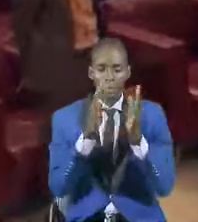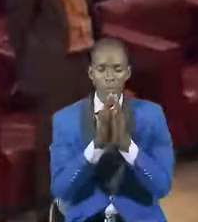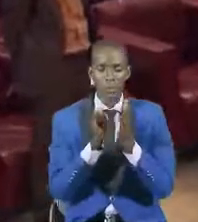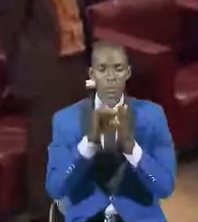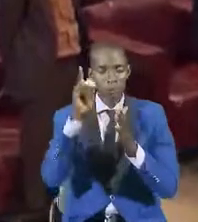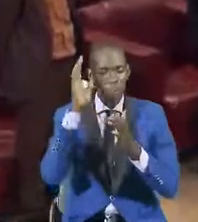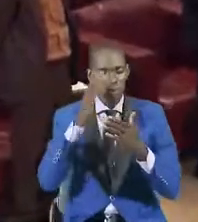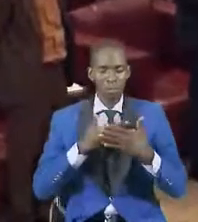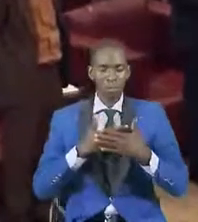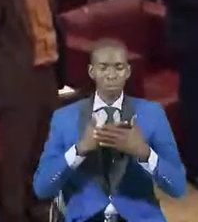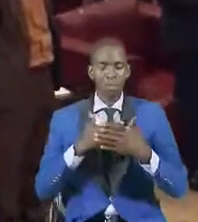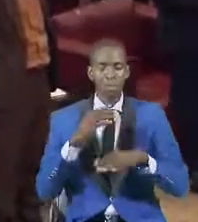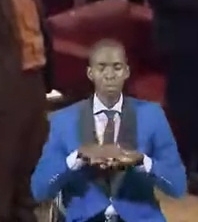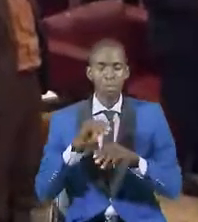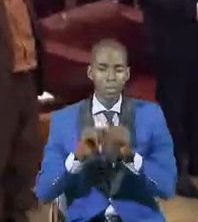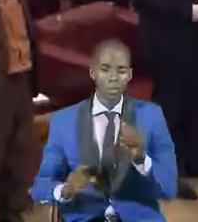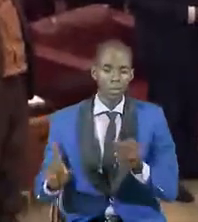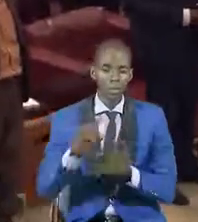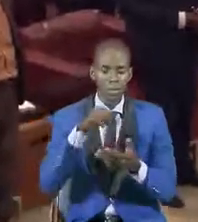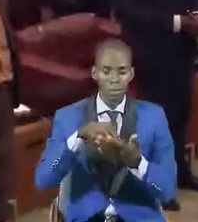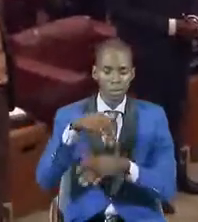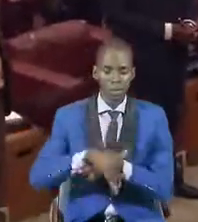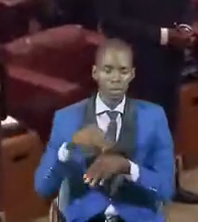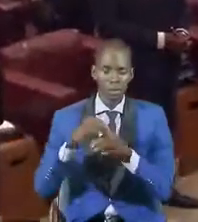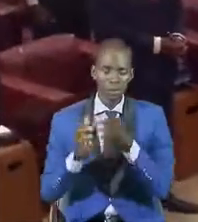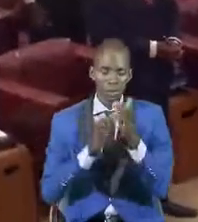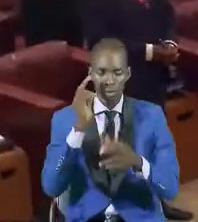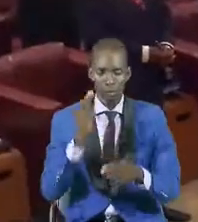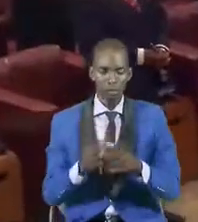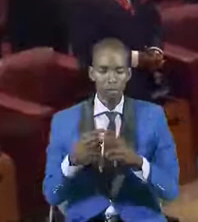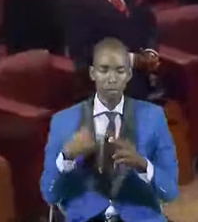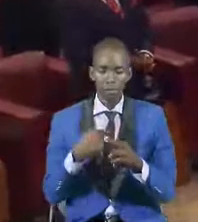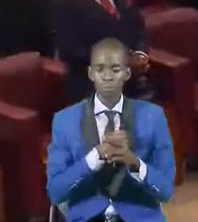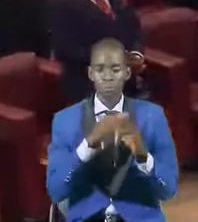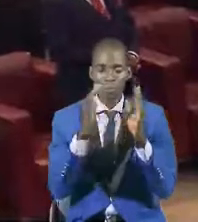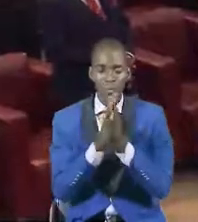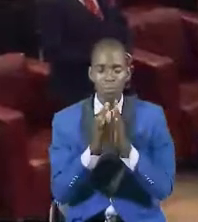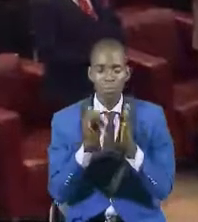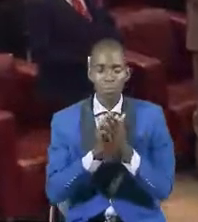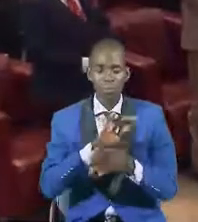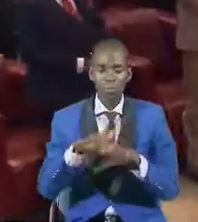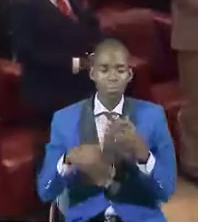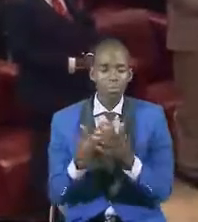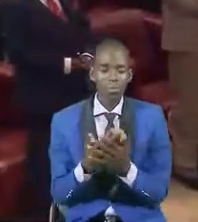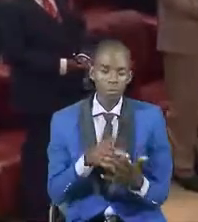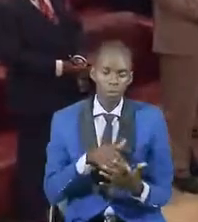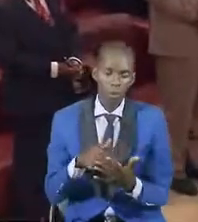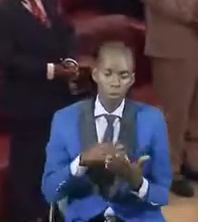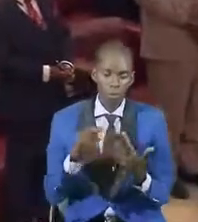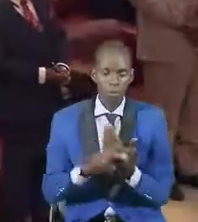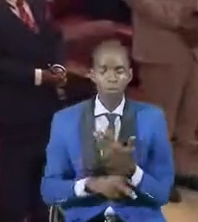tu souffles sur tout le monde ce soir au nom de Jésus-Christ. Nous prions que toute faiblesse, que